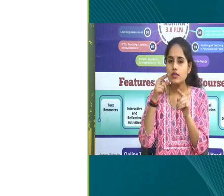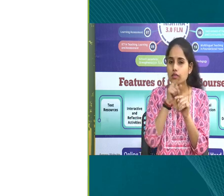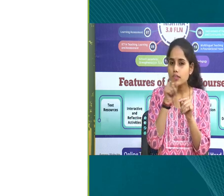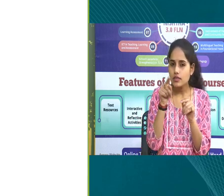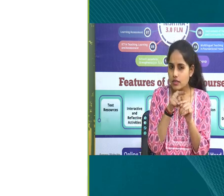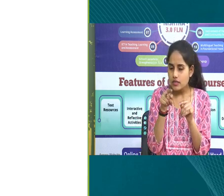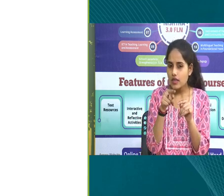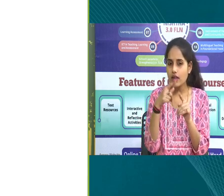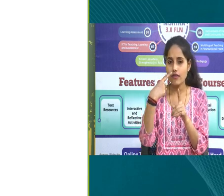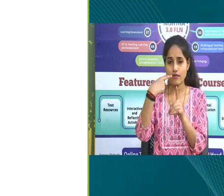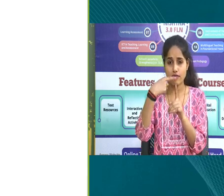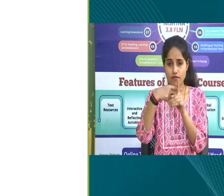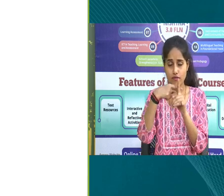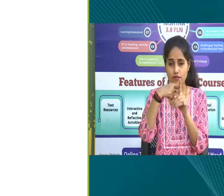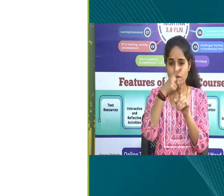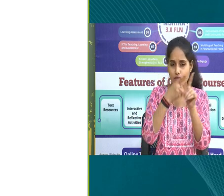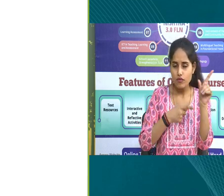ए